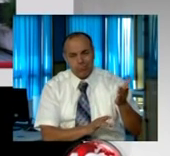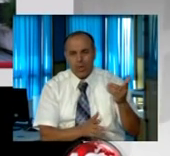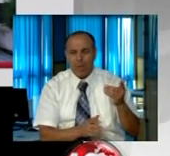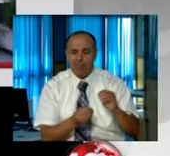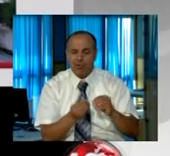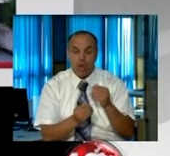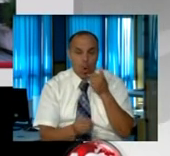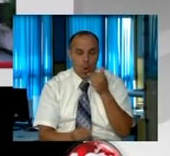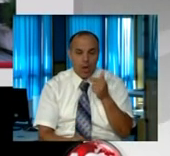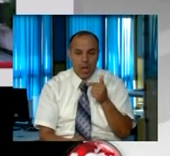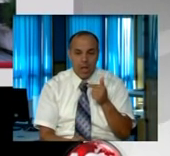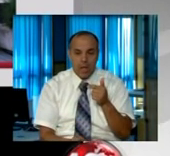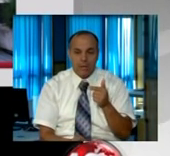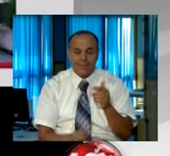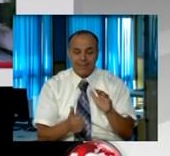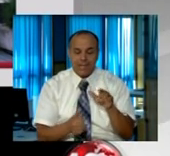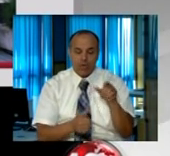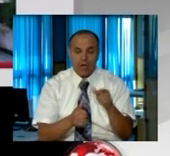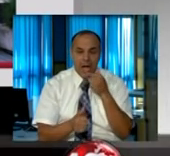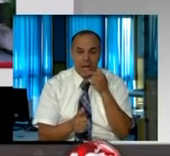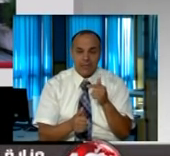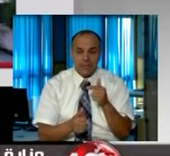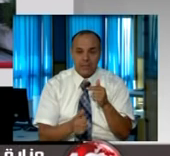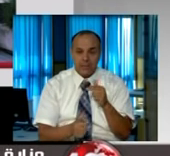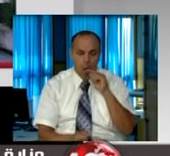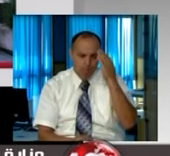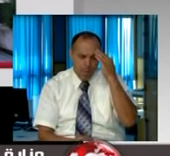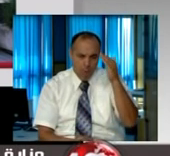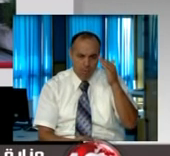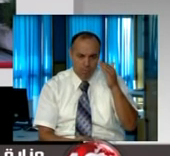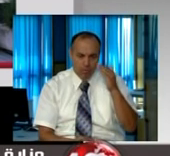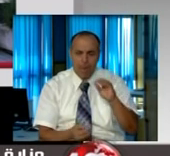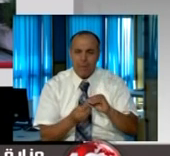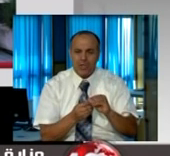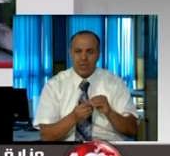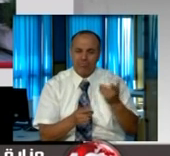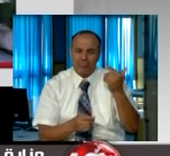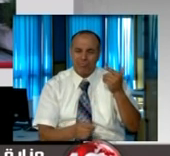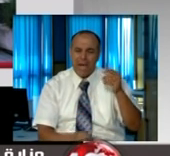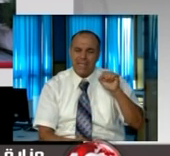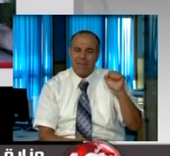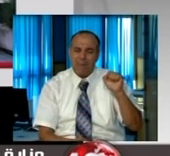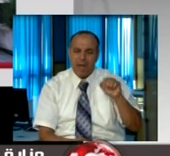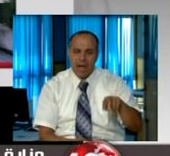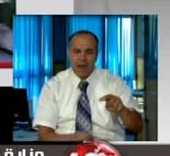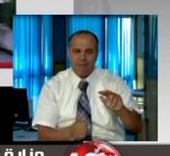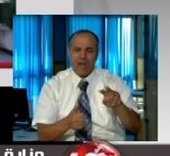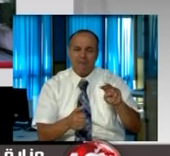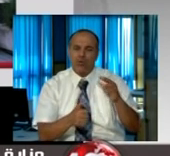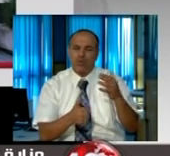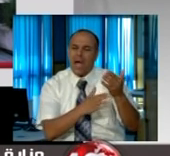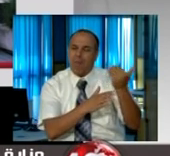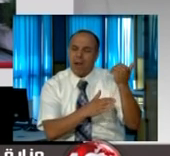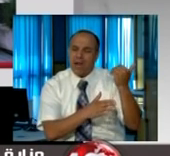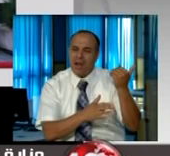التوتر متكونة من 6 عناصر، من بينهم صابر الرجوبي المتورط في أحداث سليمان سنة 2006.